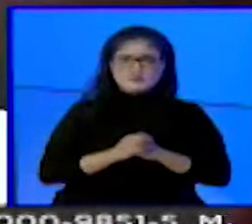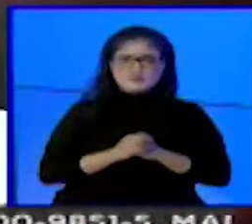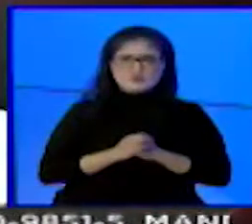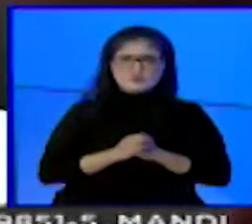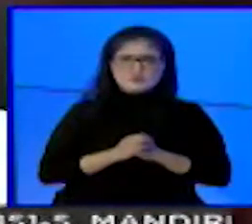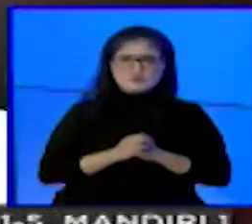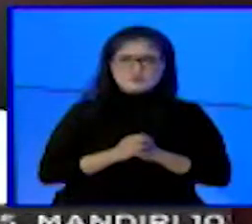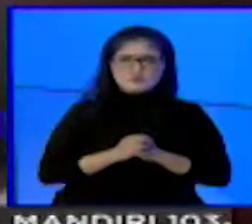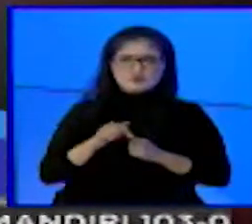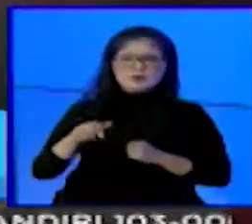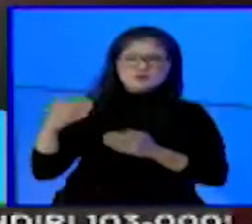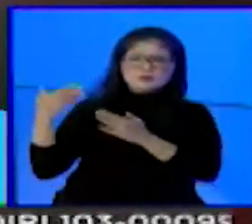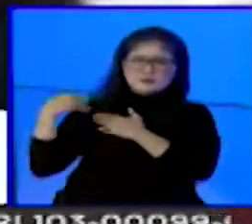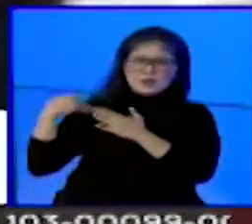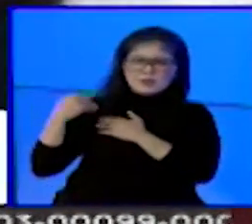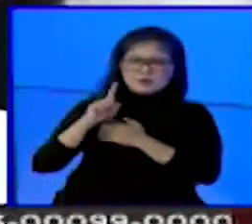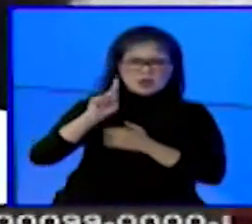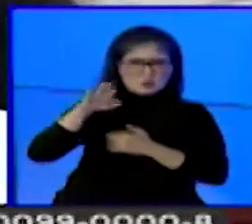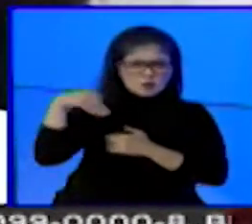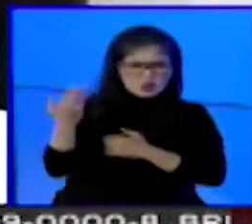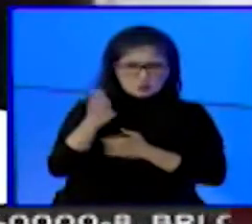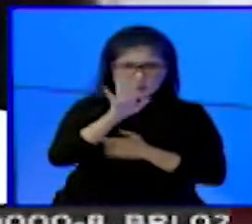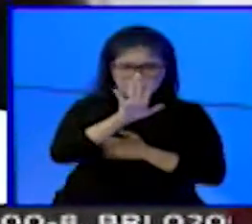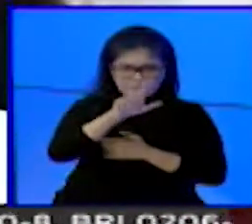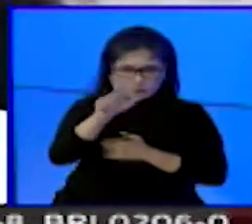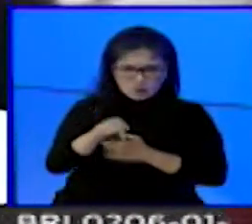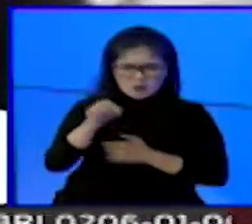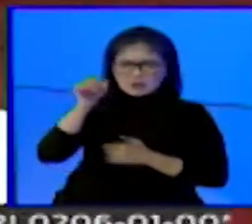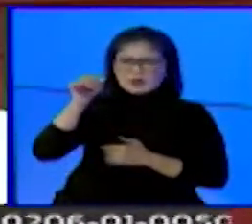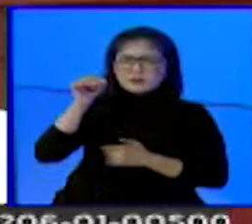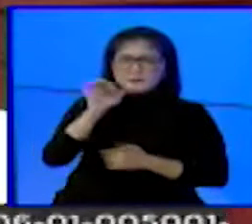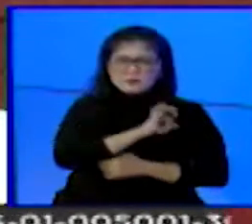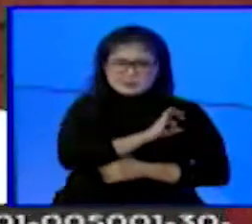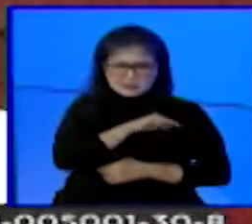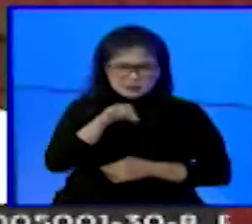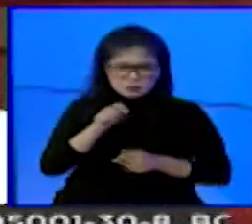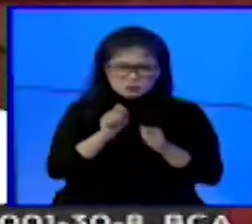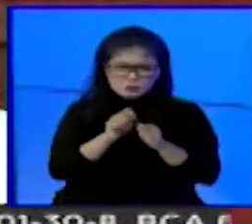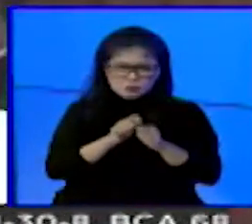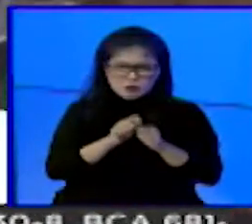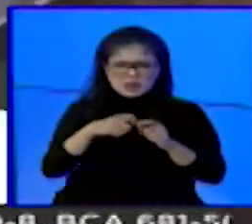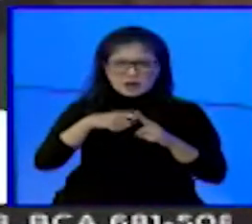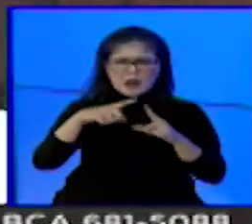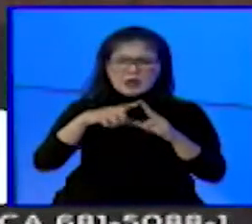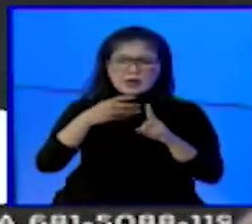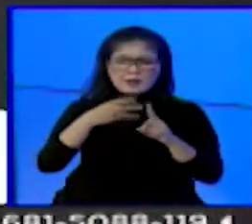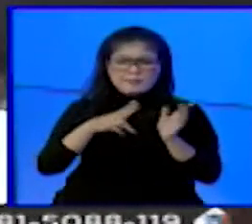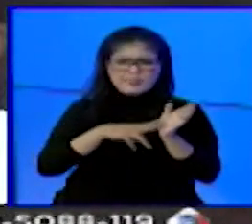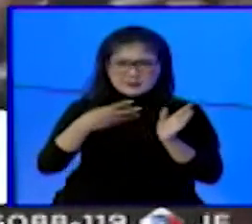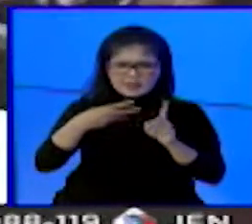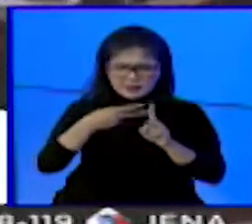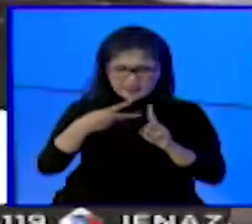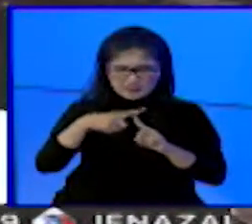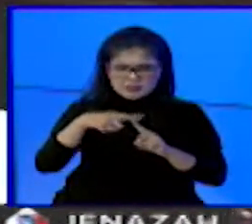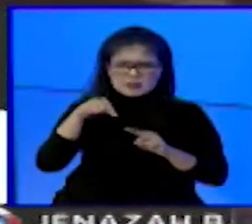Menjabat selama 1 tahun 5 bulan sebagai Presiden, B.J. Habibie membentuk Kabinet Reformasi Pembangunan dengan melantik 36 menteri